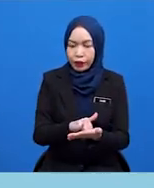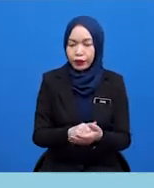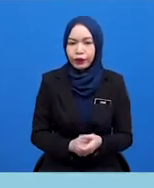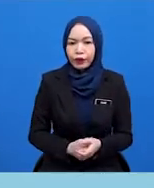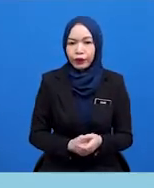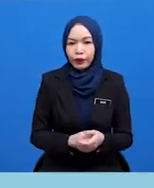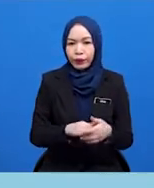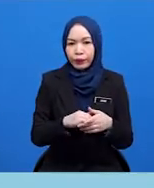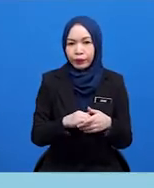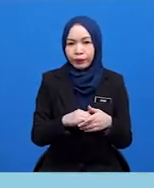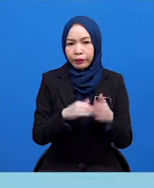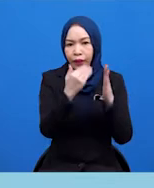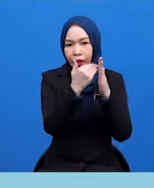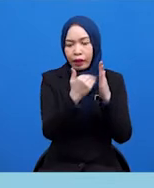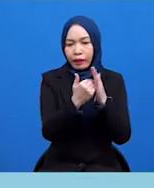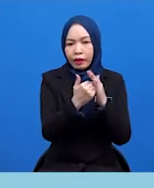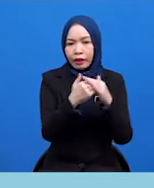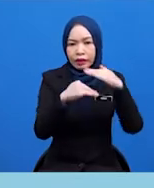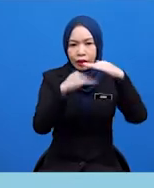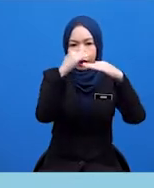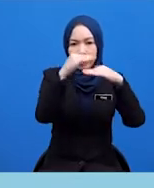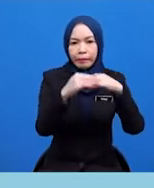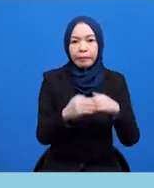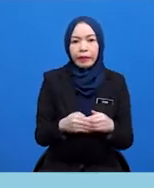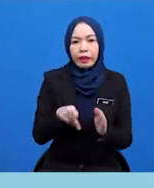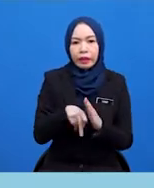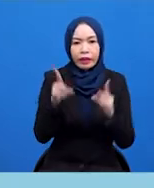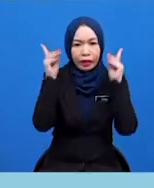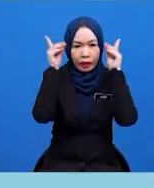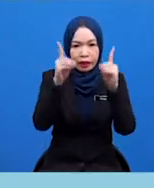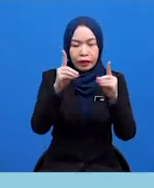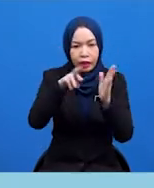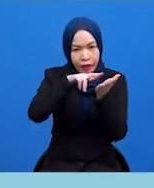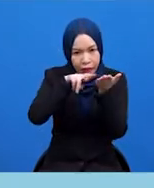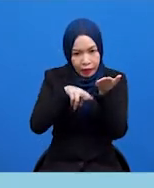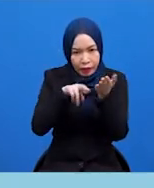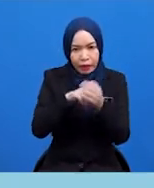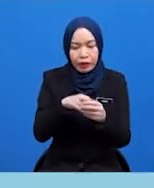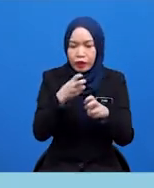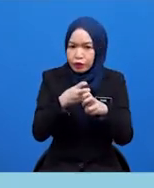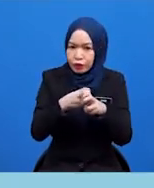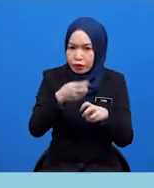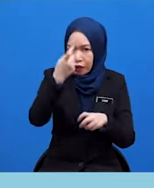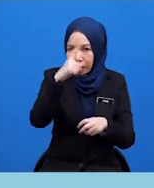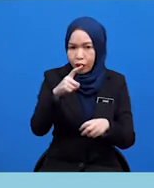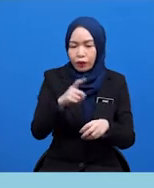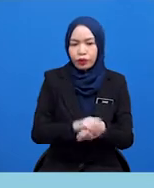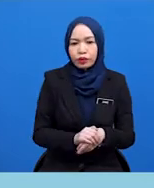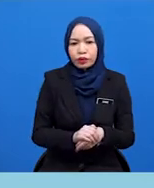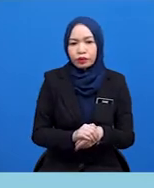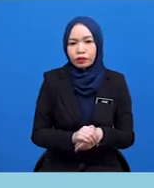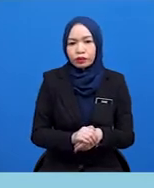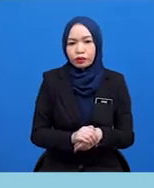dan kemahiran yang rendah menyebabkan kesukaran untuk menerapkan inovasi